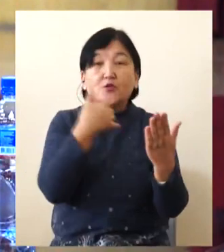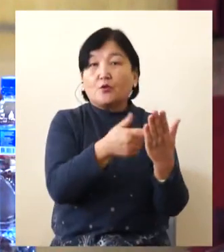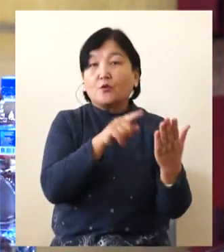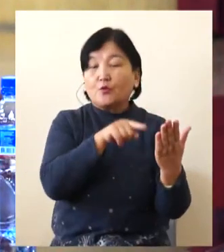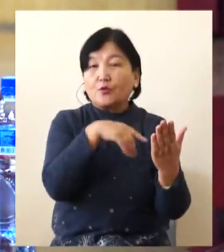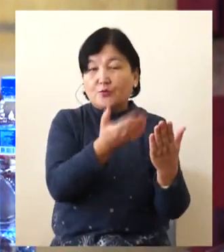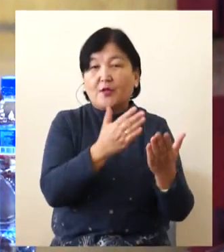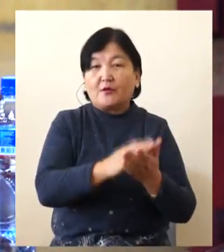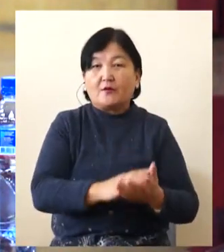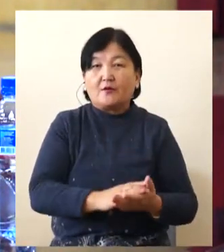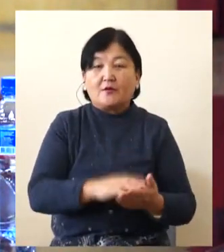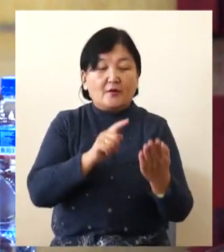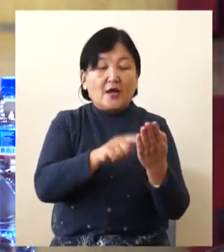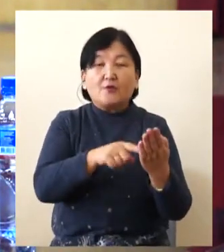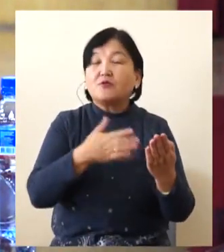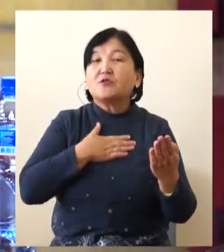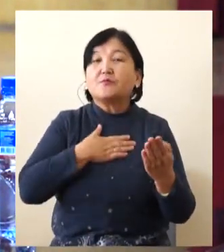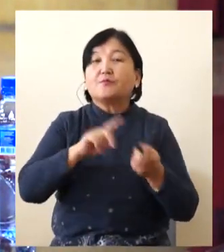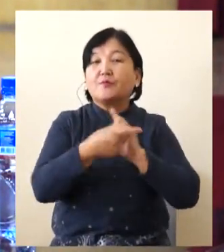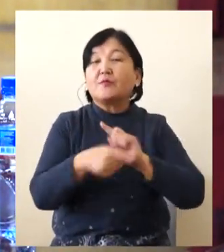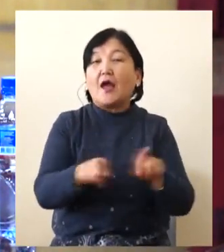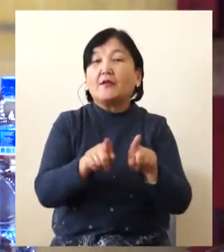Тэгэхээр миний гар утс чи би явж байгаа байхгүй энэ чи.